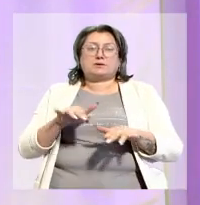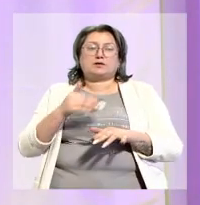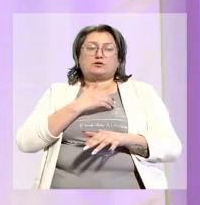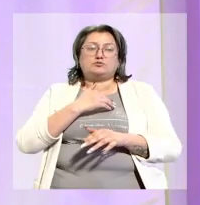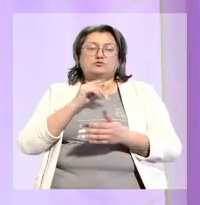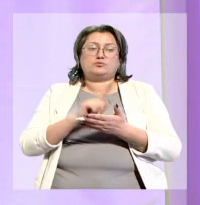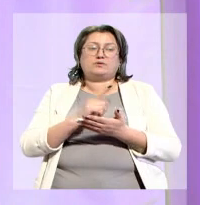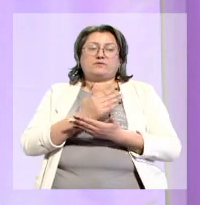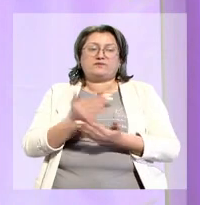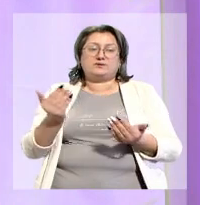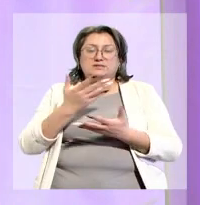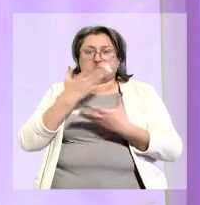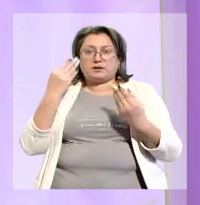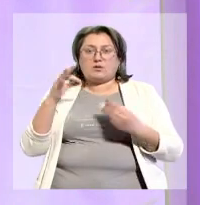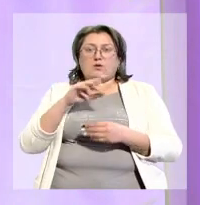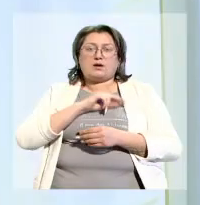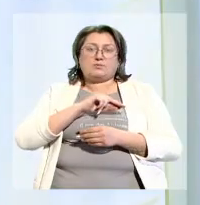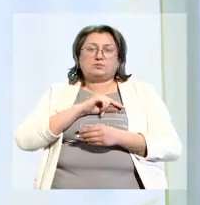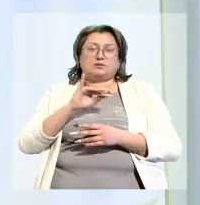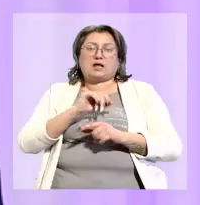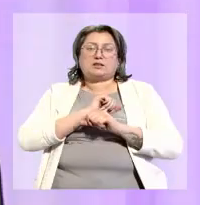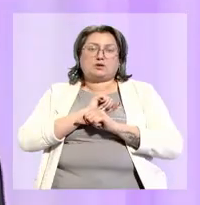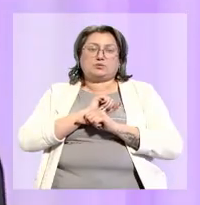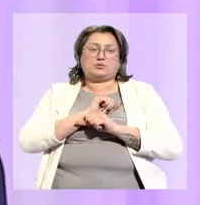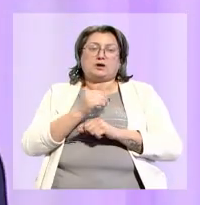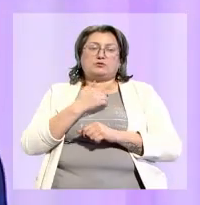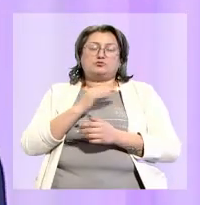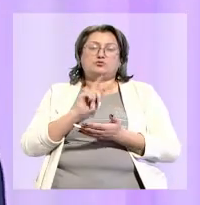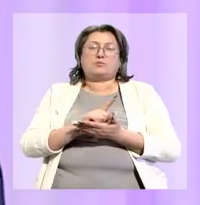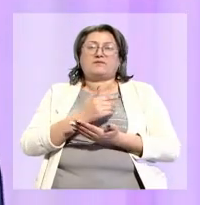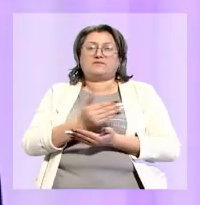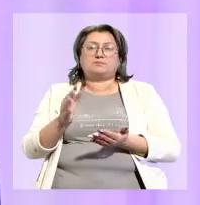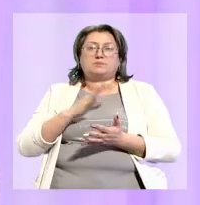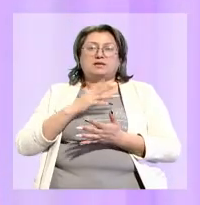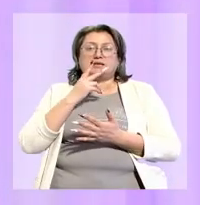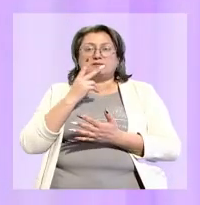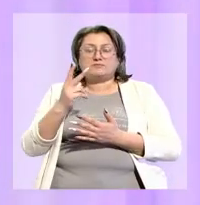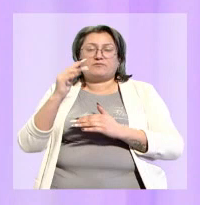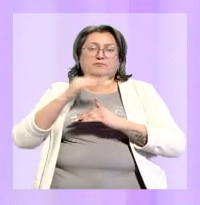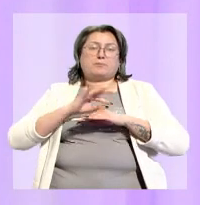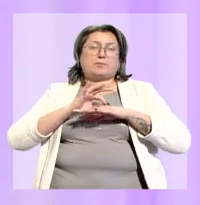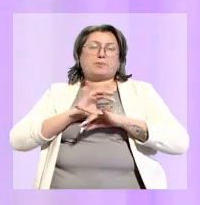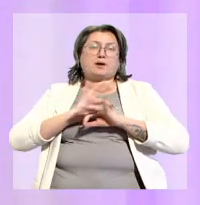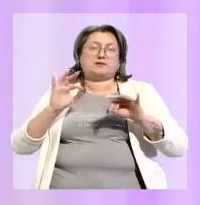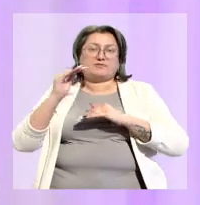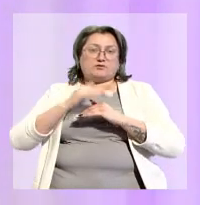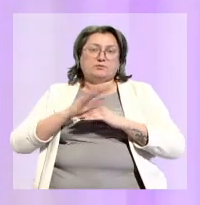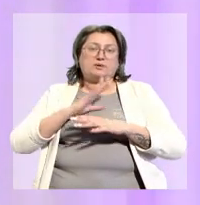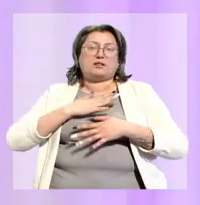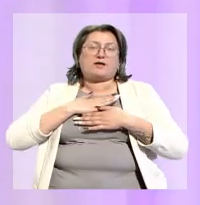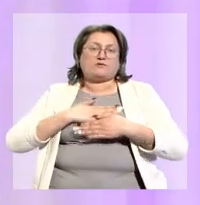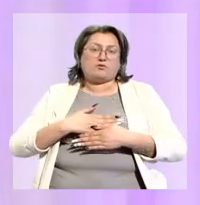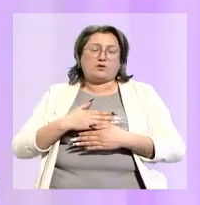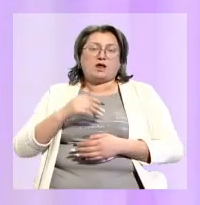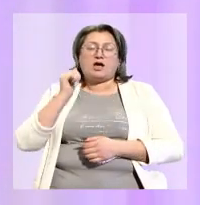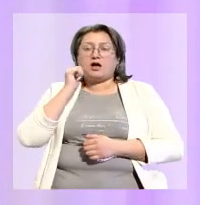сіздердің демалғандарыңызды қалаймын. Тамаша кештің куәсі болып, көңілдеріңіз көтерілсе деймін. Кәсіпорынның әрбір жетістігі сіздердің